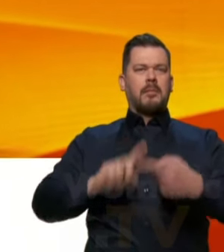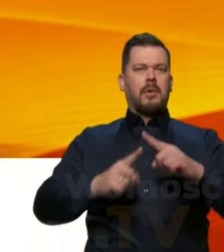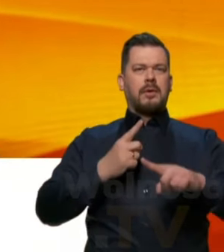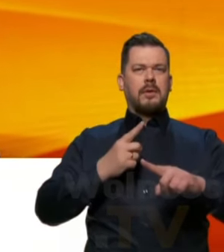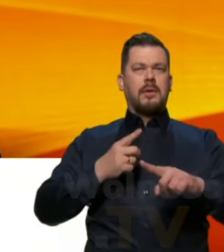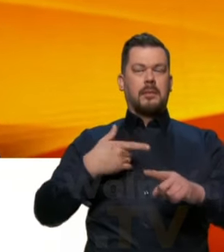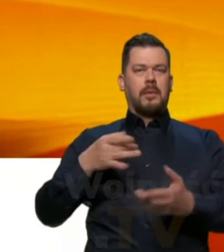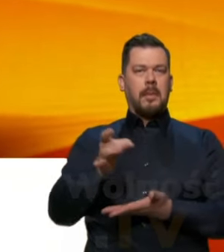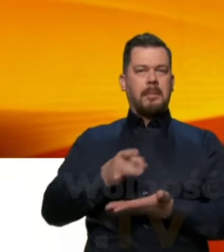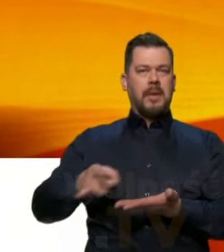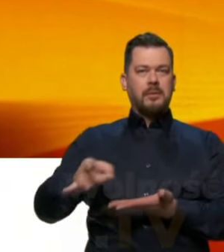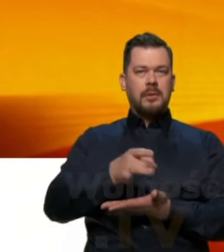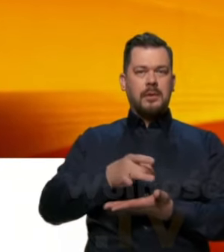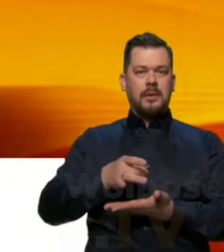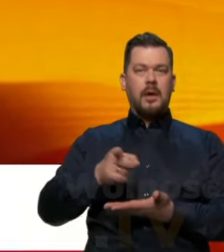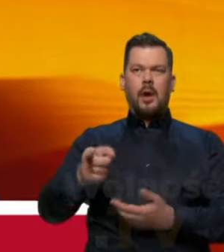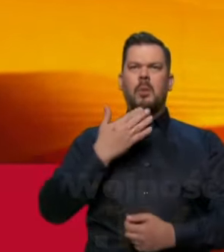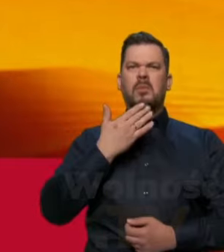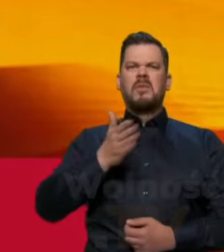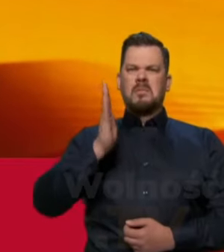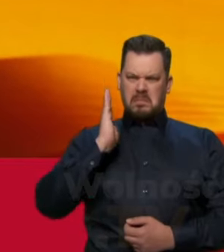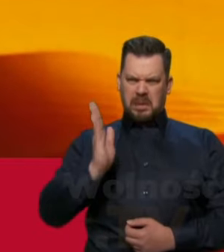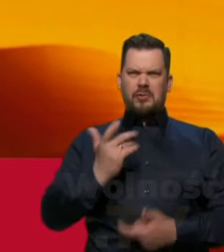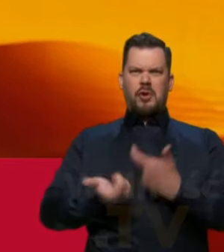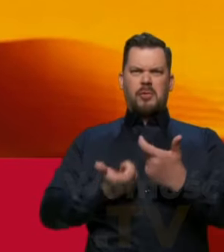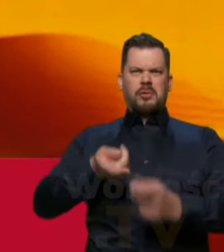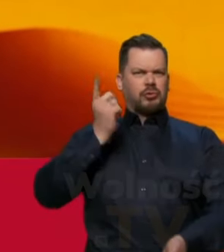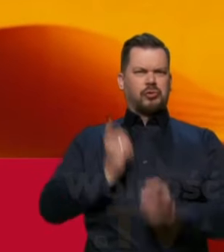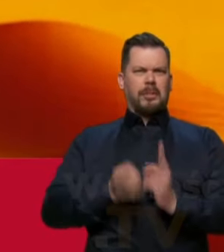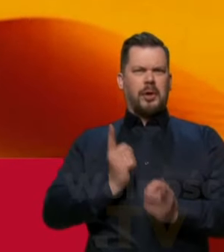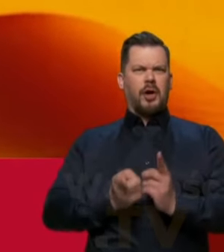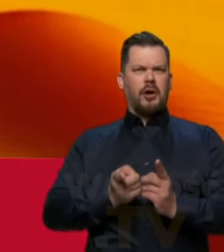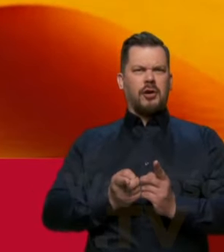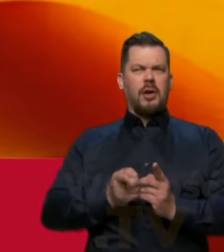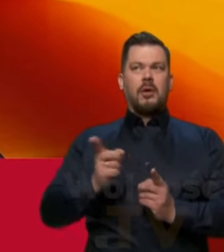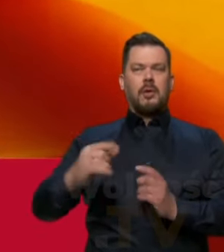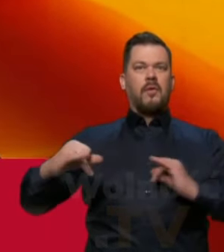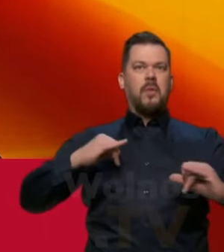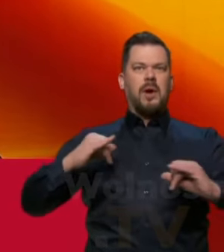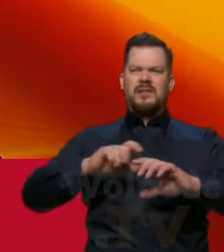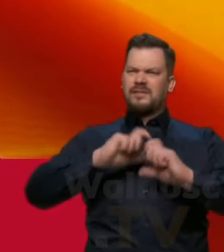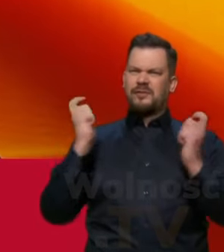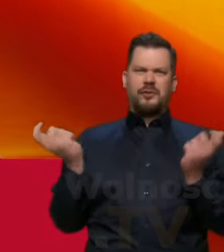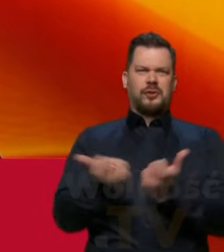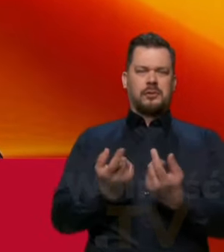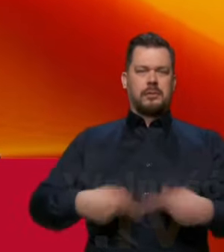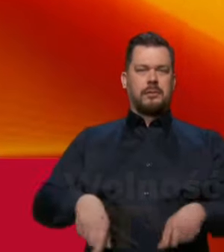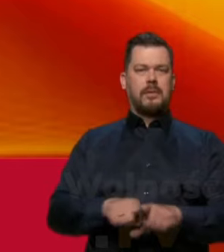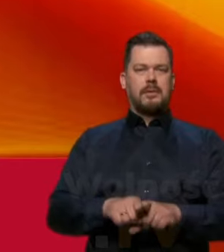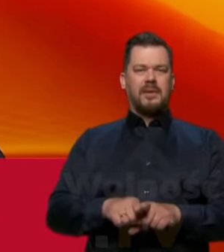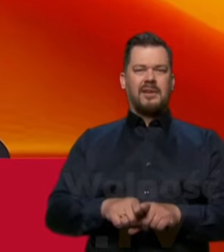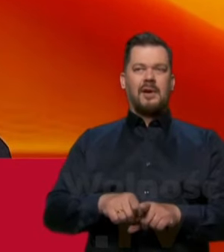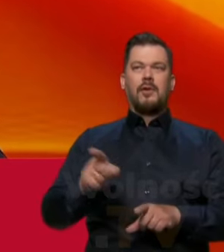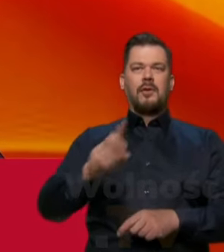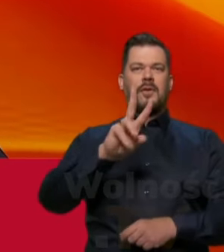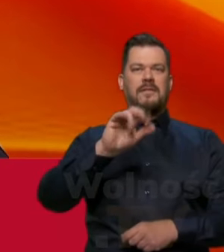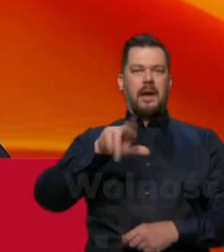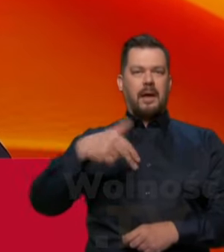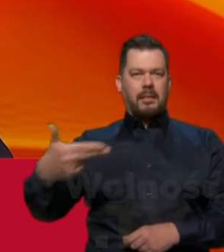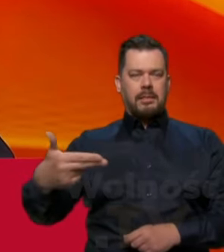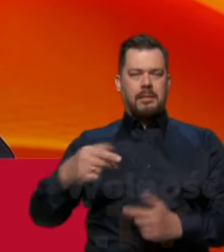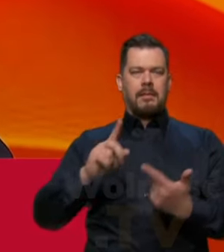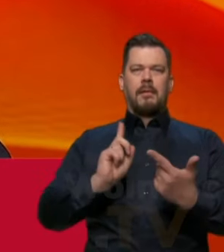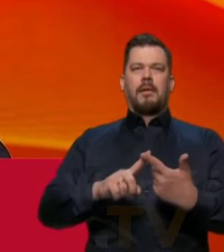na Mazurach, gdzie pan mówił, że to będzie robione jeszcze szybciej. Jak pan dojdzie do władzy, to wszystko zrealizujecie. Cały ten weganizm, prawda, cały